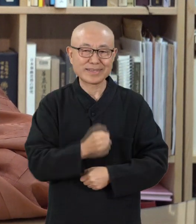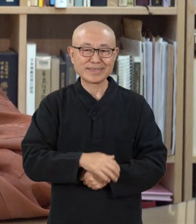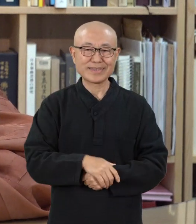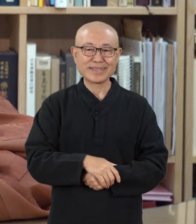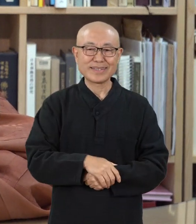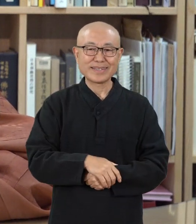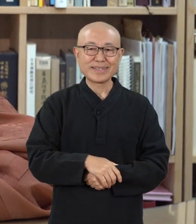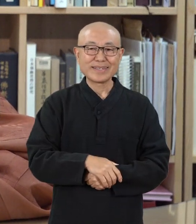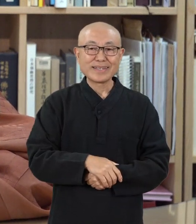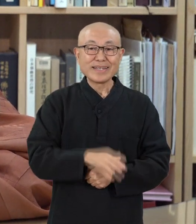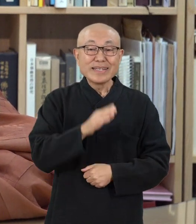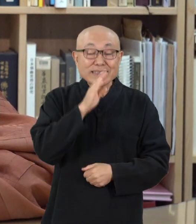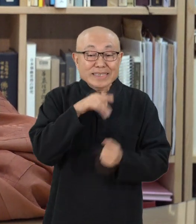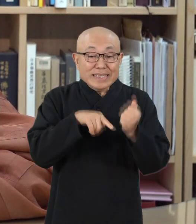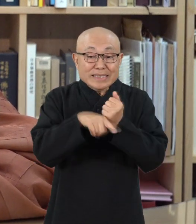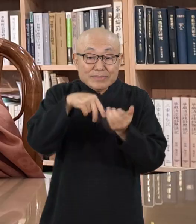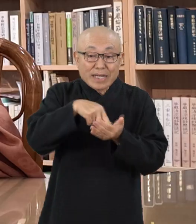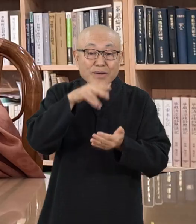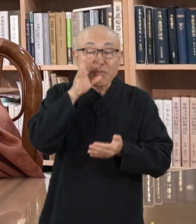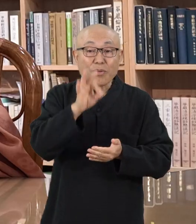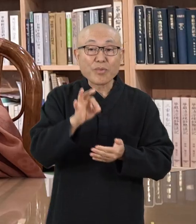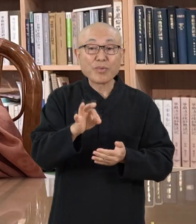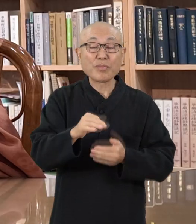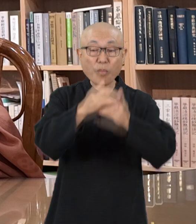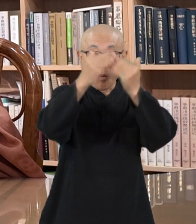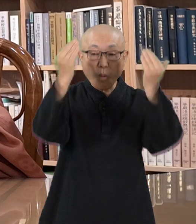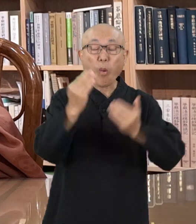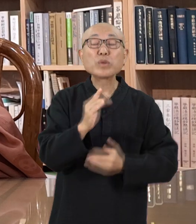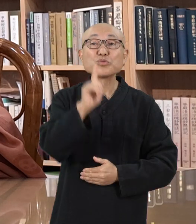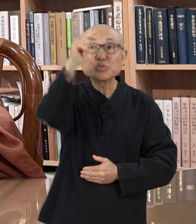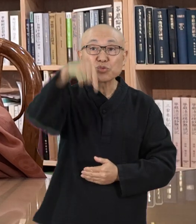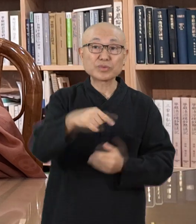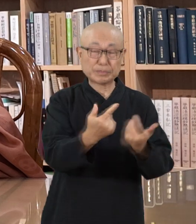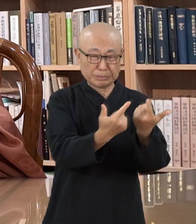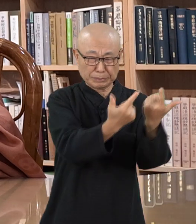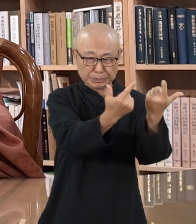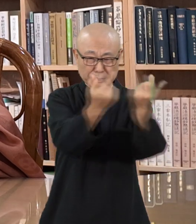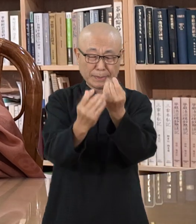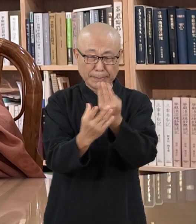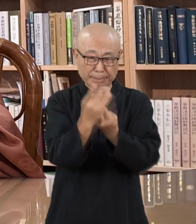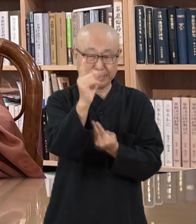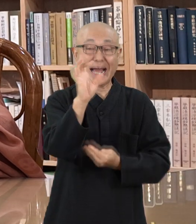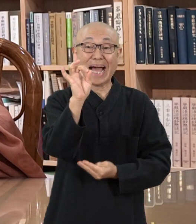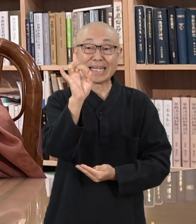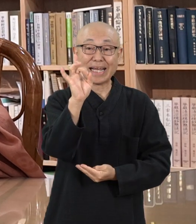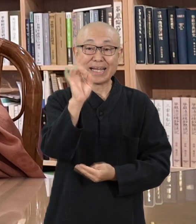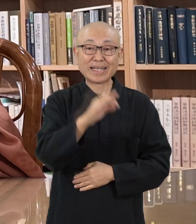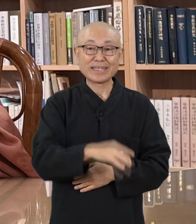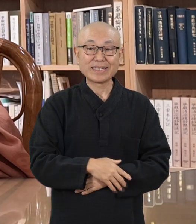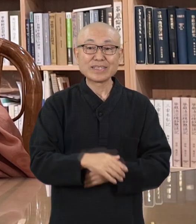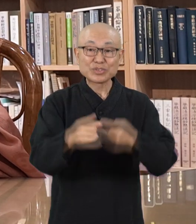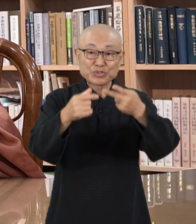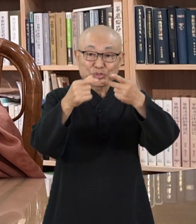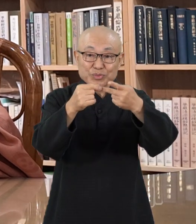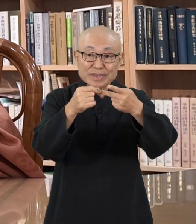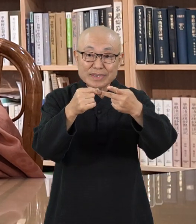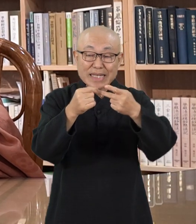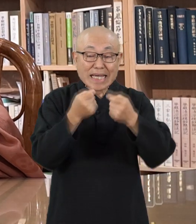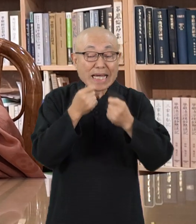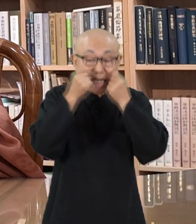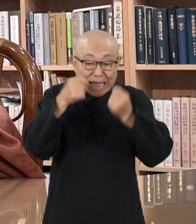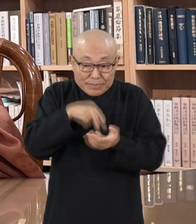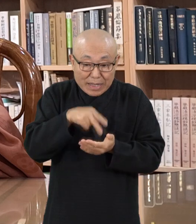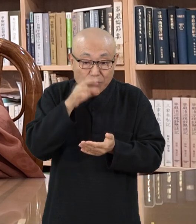하나는 진리관으로 보면은 전 우주가 하나의 생명체다, 이렇게 보는 거. 두 번째는 개별로